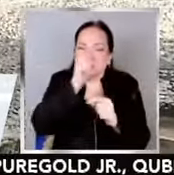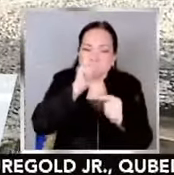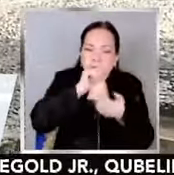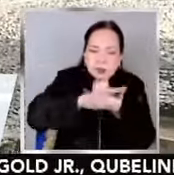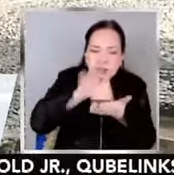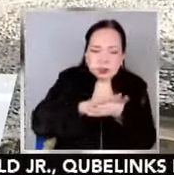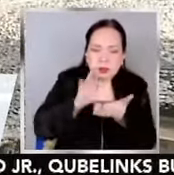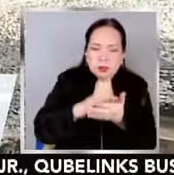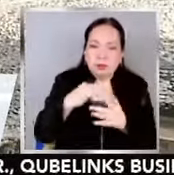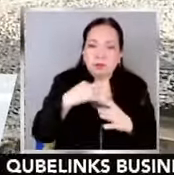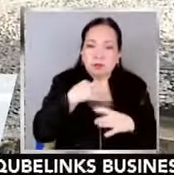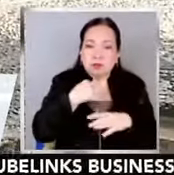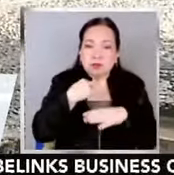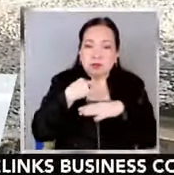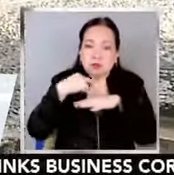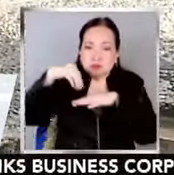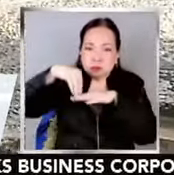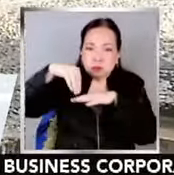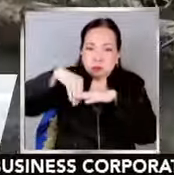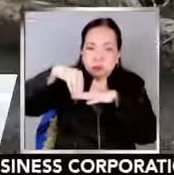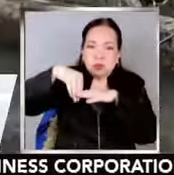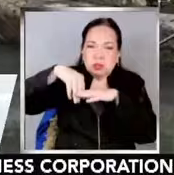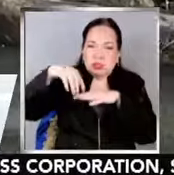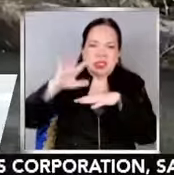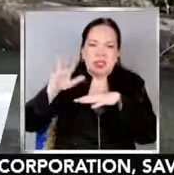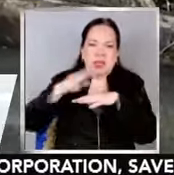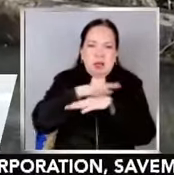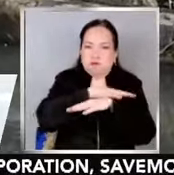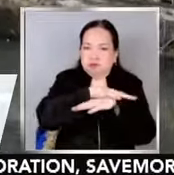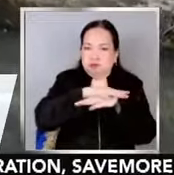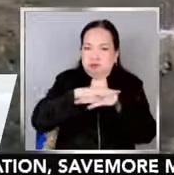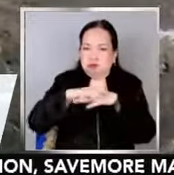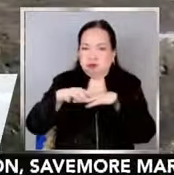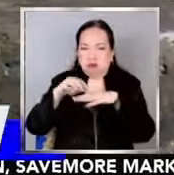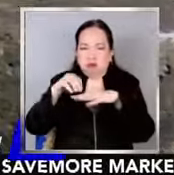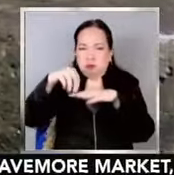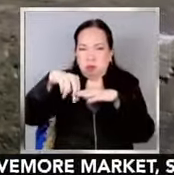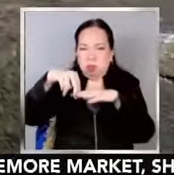hindi na po dumaan sa ibabaw ng kalsada.